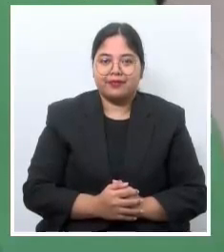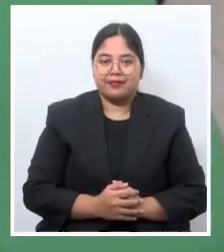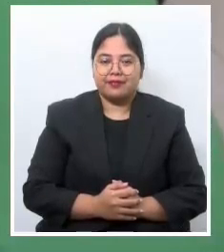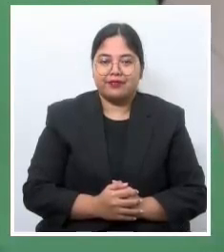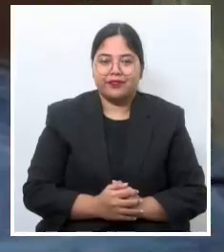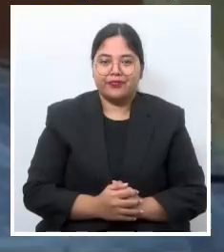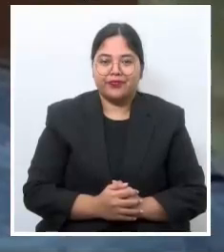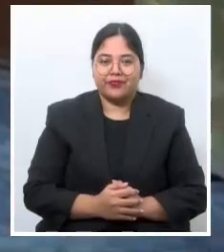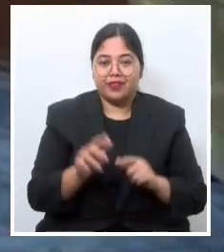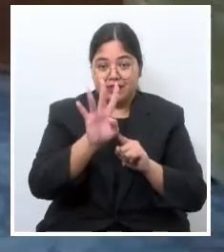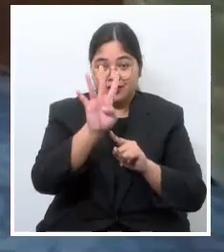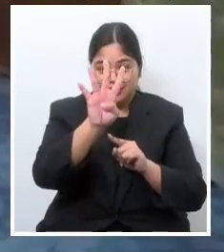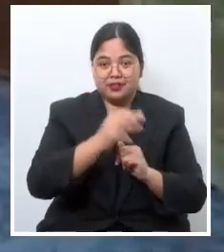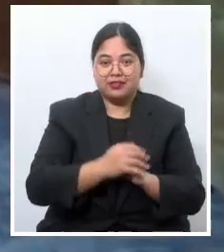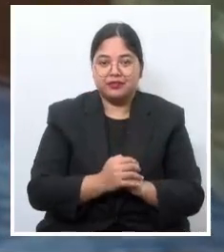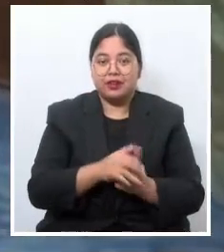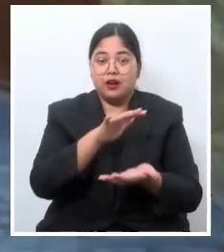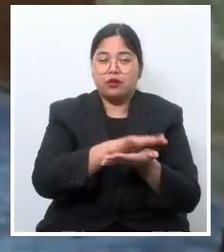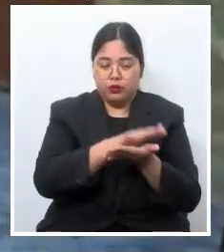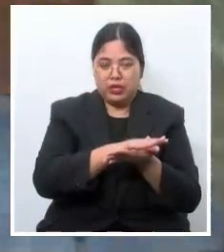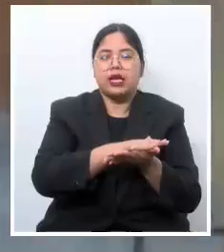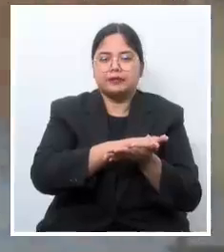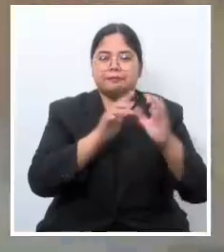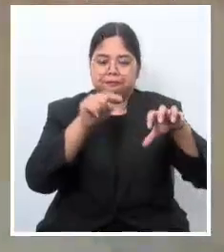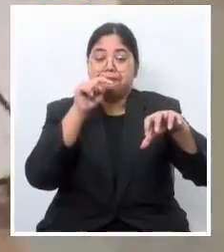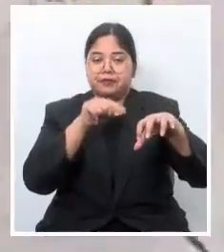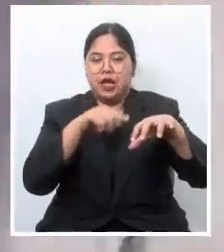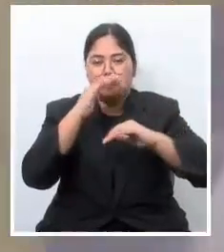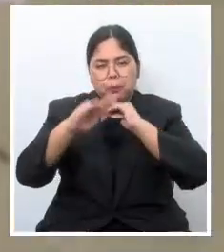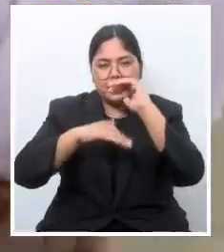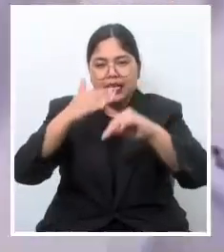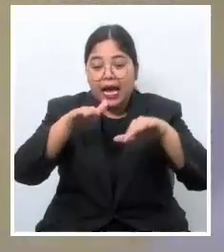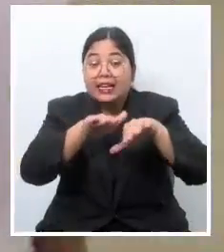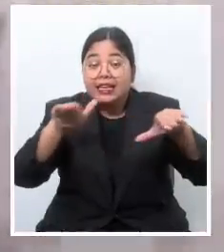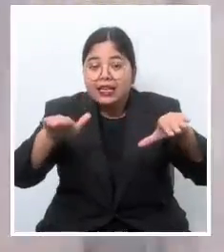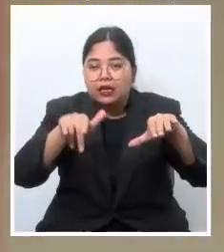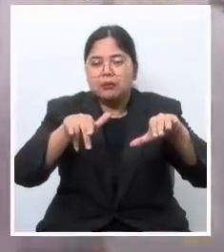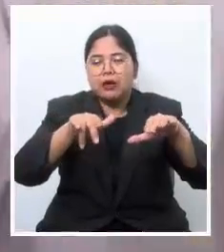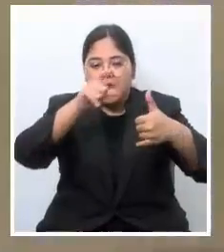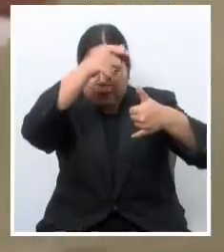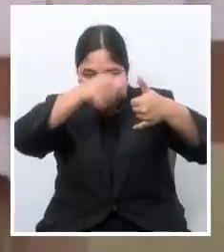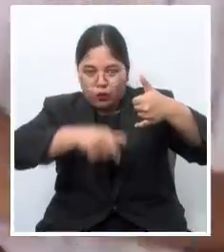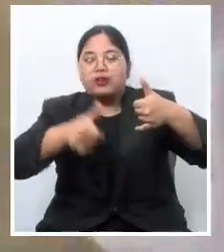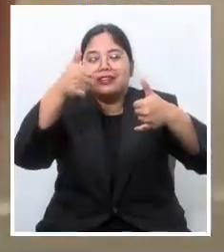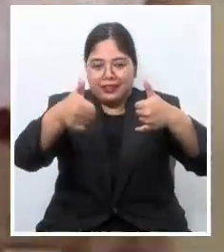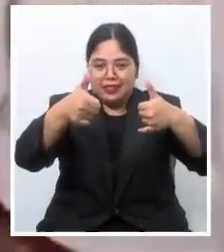ประสิทธิภาพ 4โรงเรียนวัดโตปูนมีการพัฒนานักเรียนเพื่อเป็นพลเมืองดี